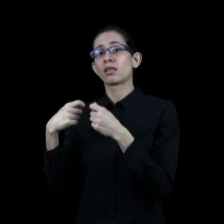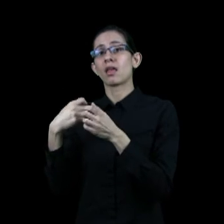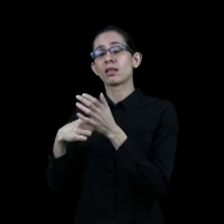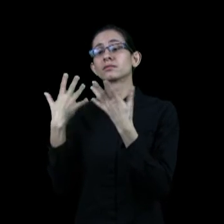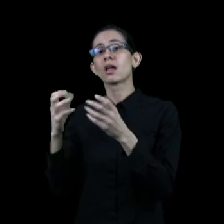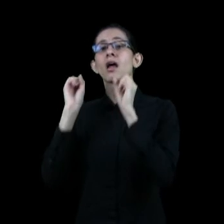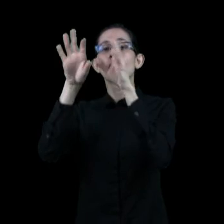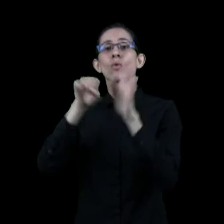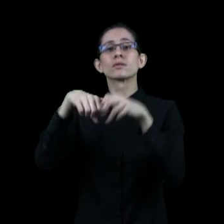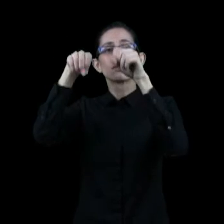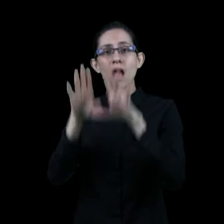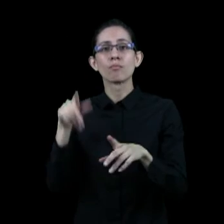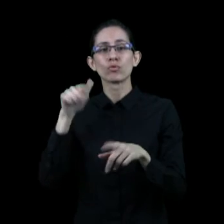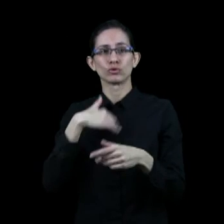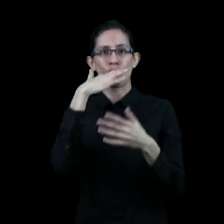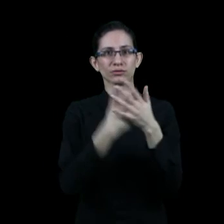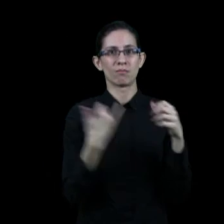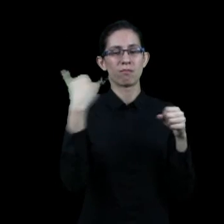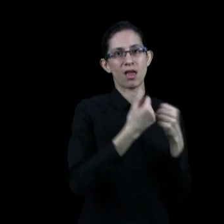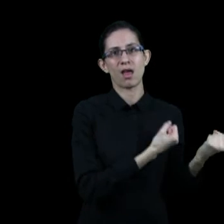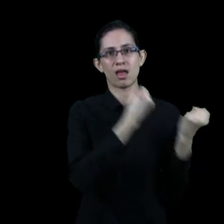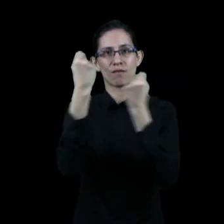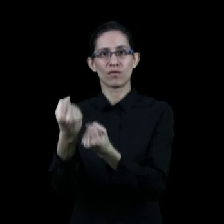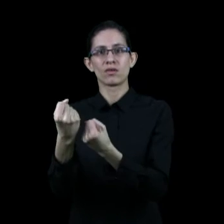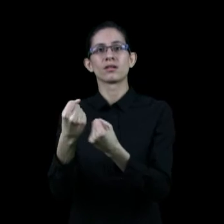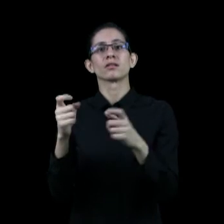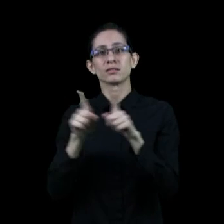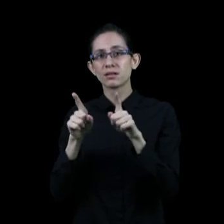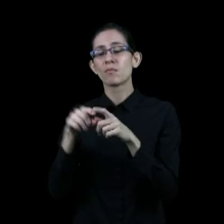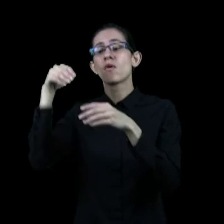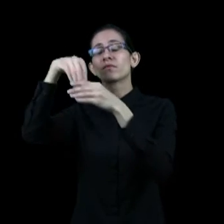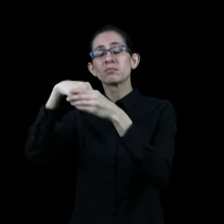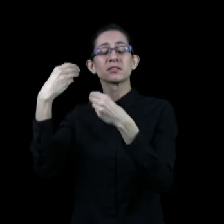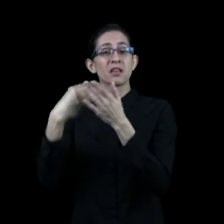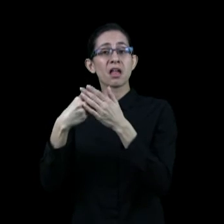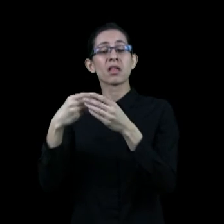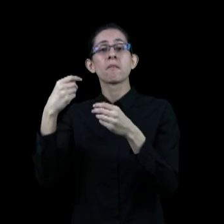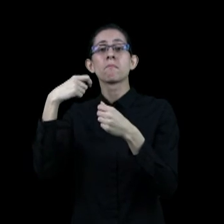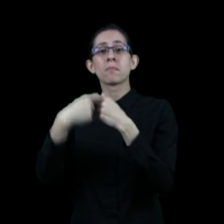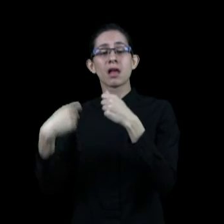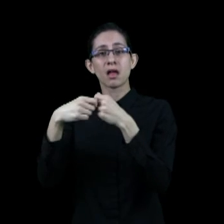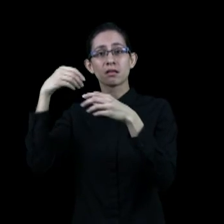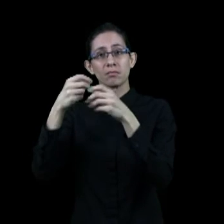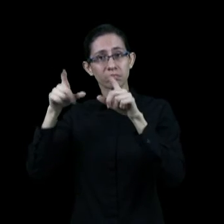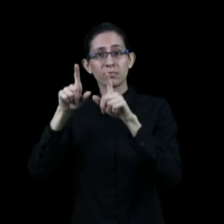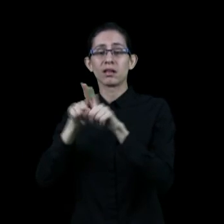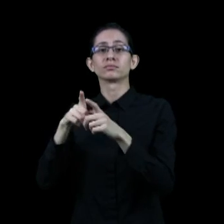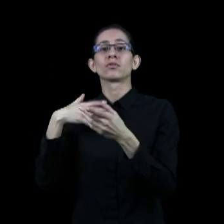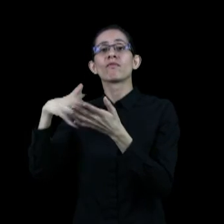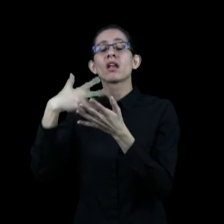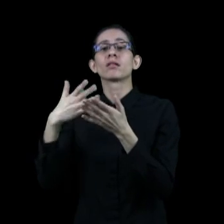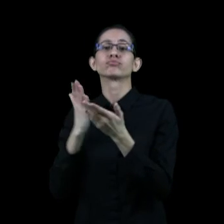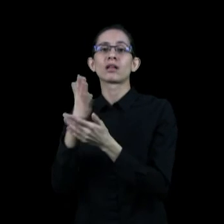trzeba zużyć trochę benzyny. Duża część ceny banana w sklepie pokrywa koszt paliwa zużywanego przez statek przewożący ten